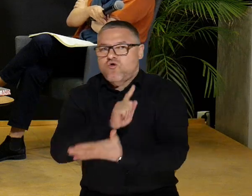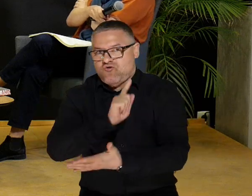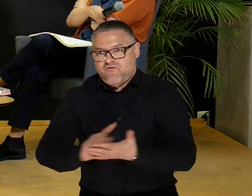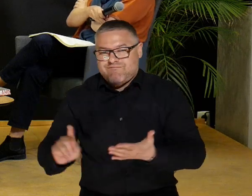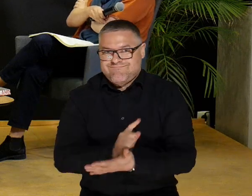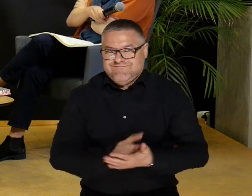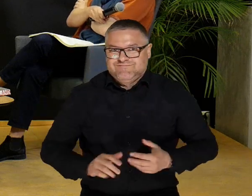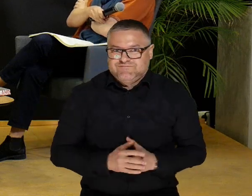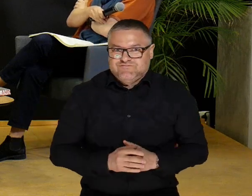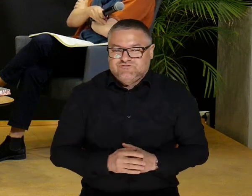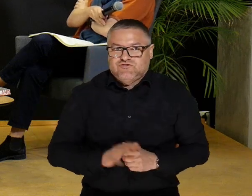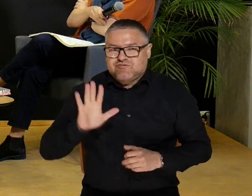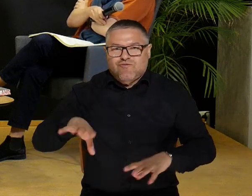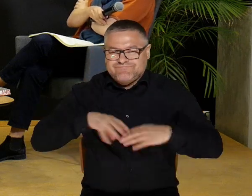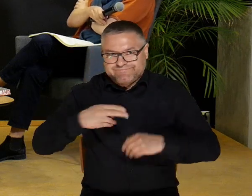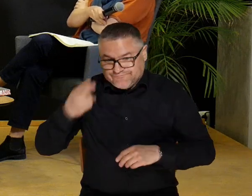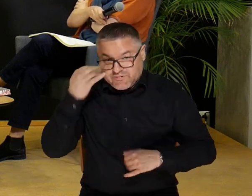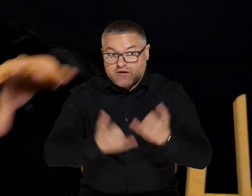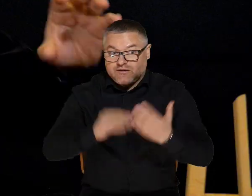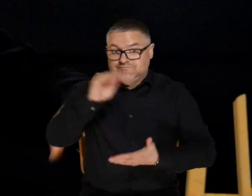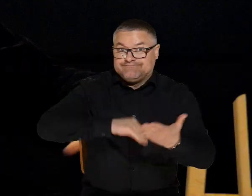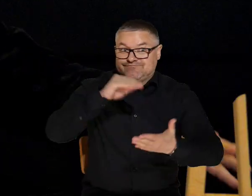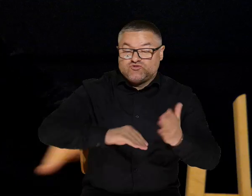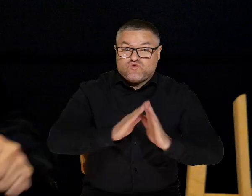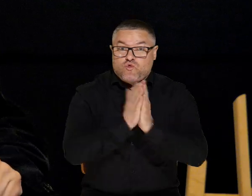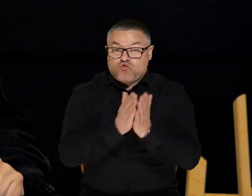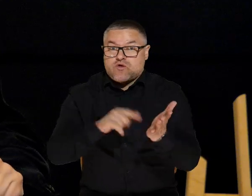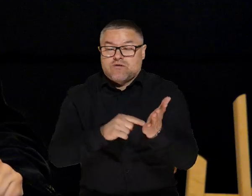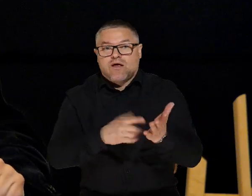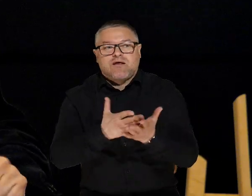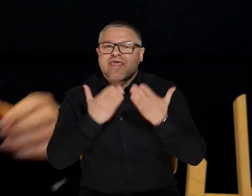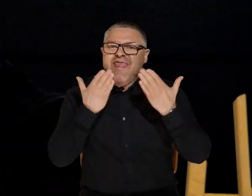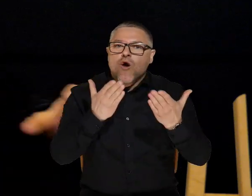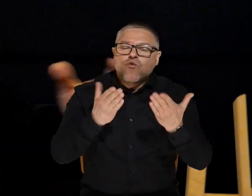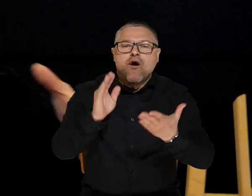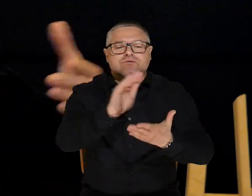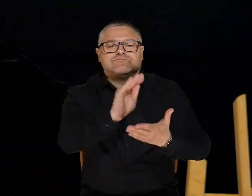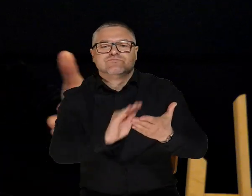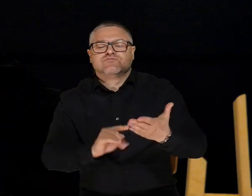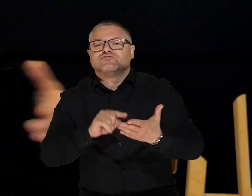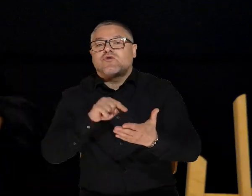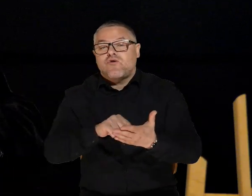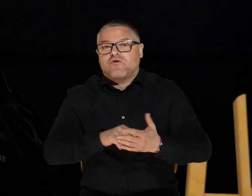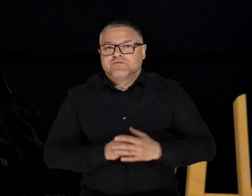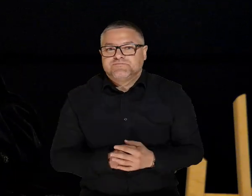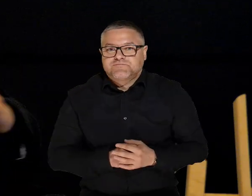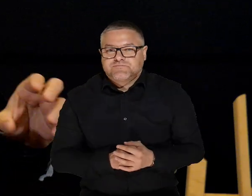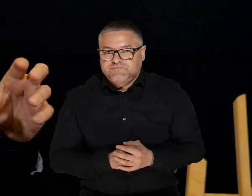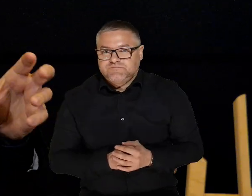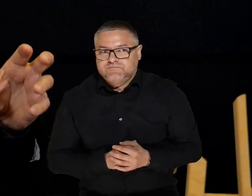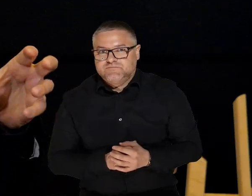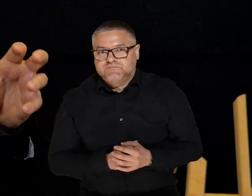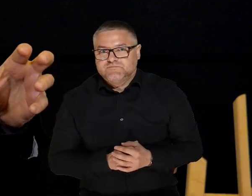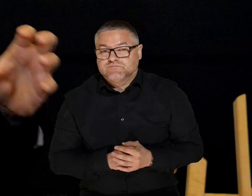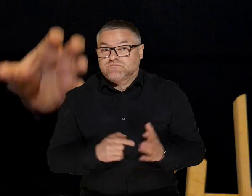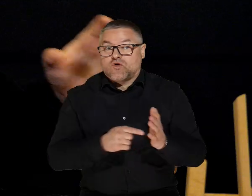stresu posttraumatycznego. Więc gdybym pisał tą książkę w sposób taki bardziej naukowy, to bym pewnie napisał z pewną taką rezerwą, tak, że